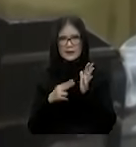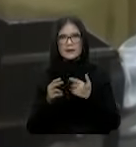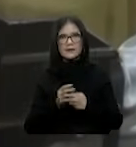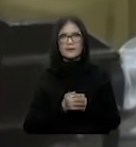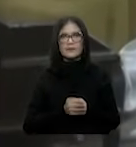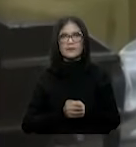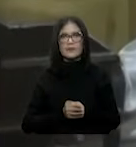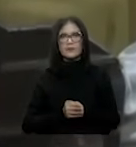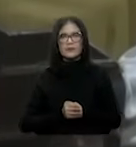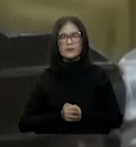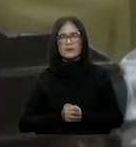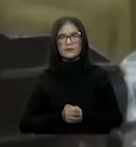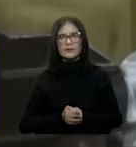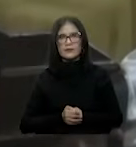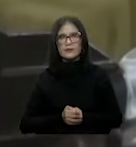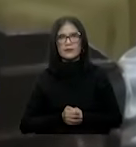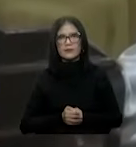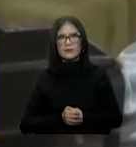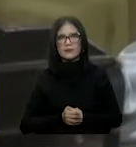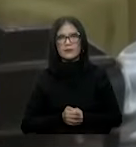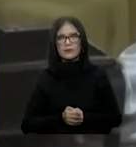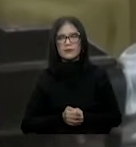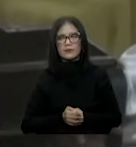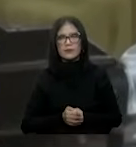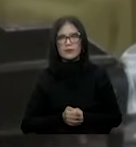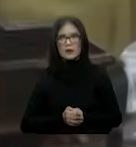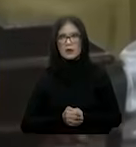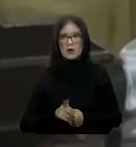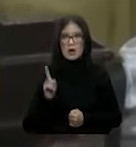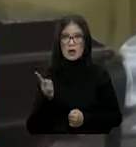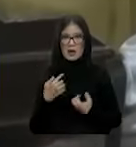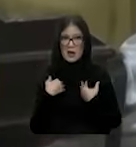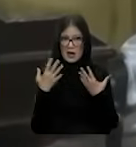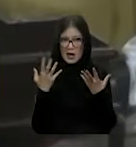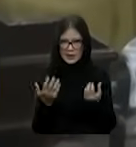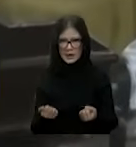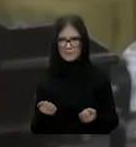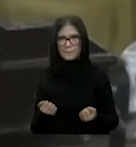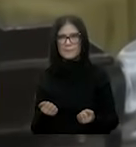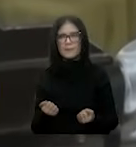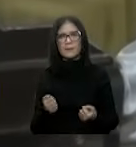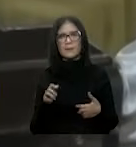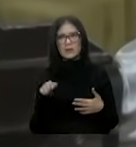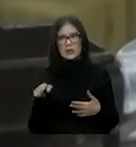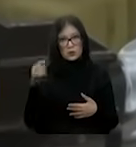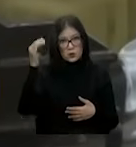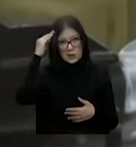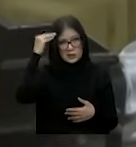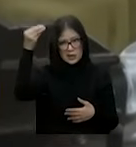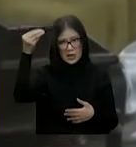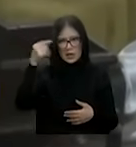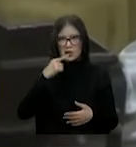Apa yang kami lakukan, kalau Allah kasih izin, rakyat memberikan dukungan